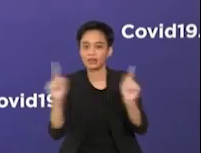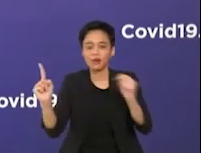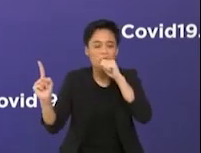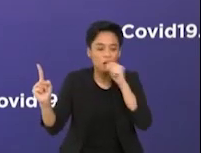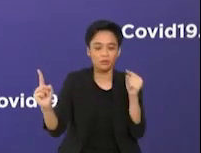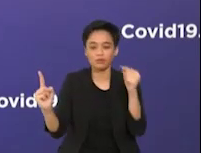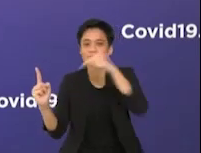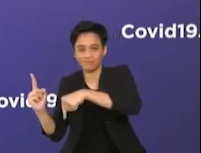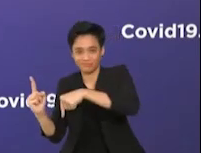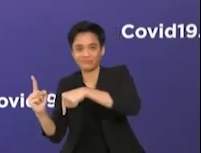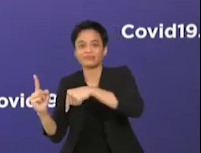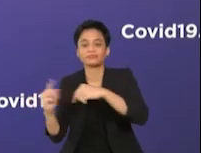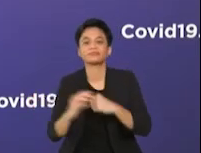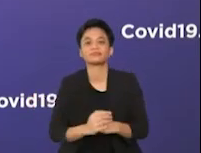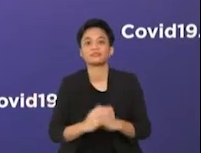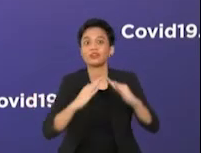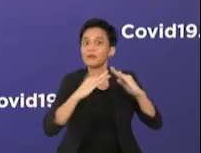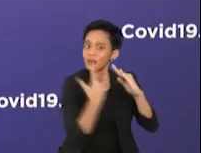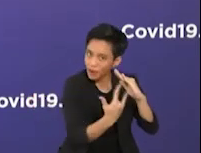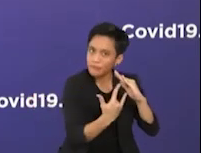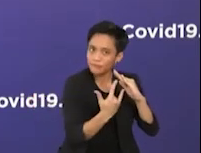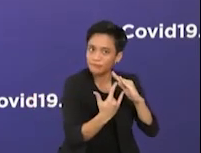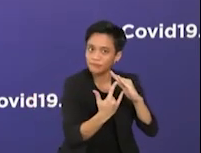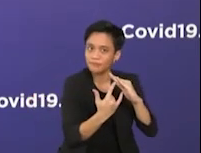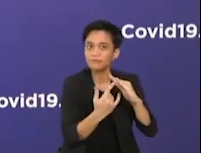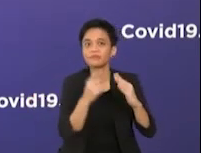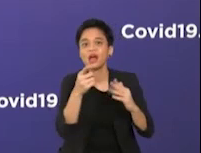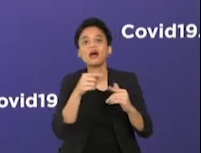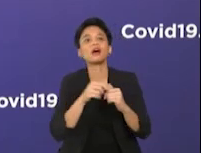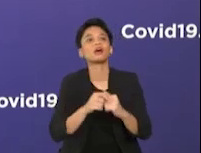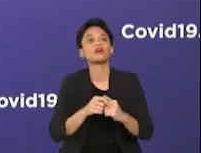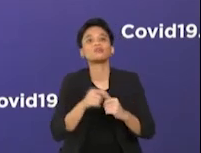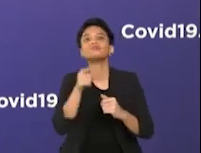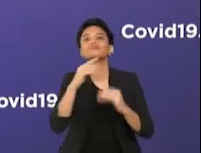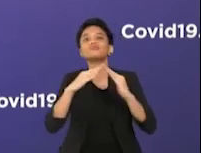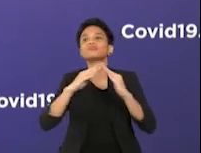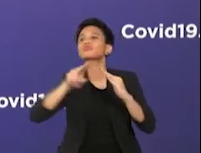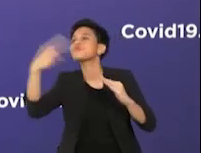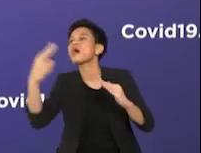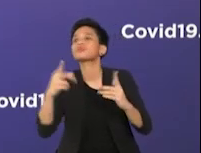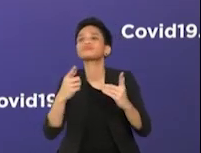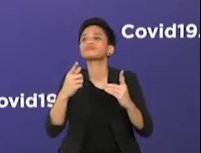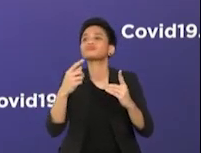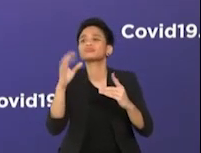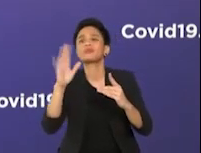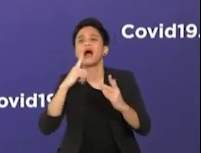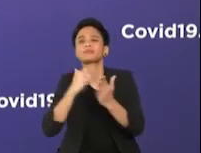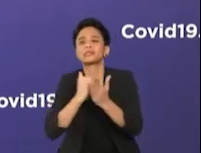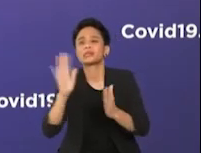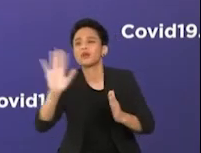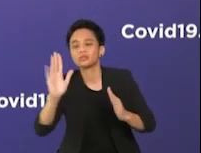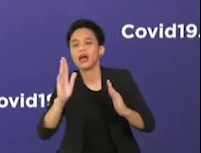tetap berada di rumah karena hal yang tidak perlu dilakukan diluar rumah kita bisa hindarkan